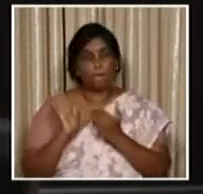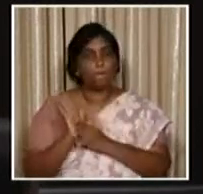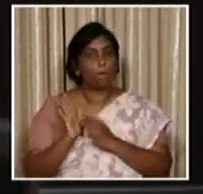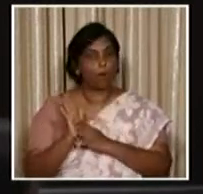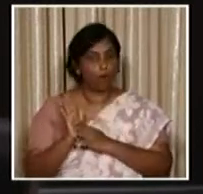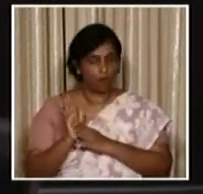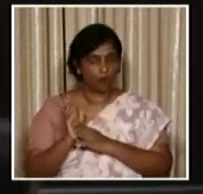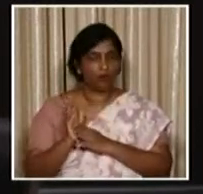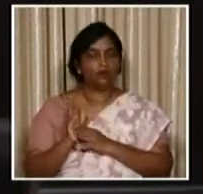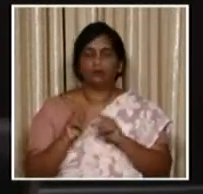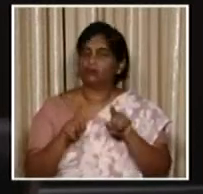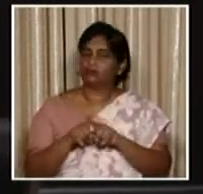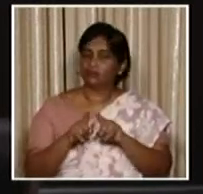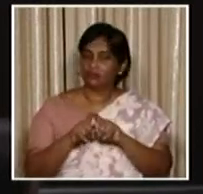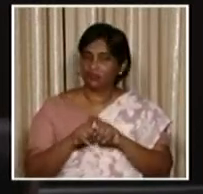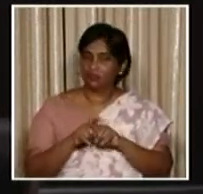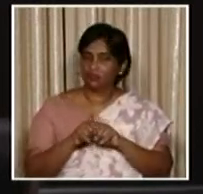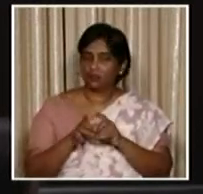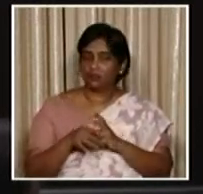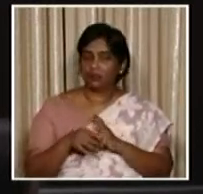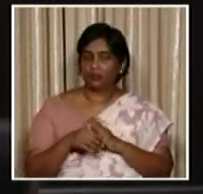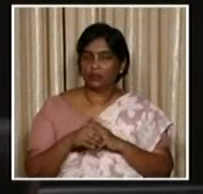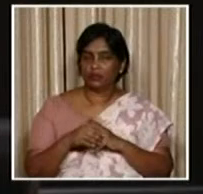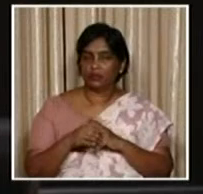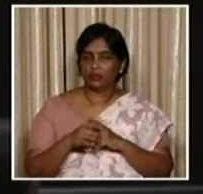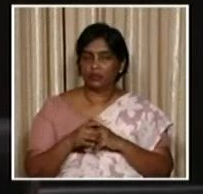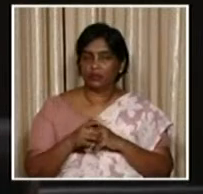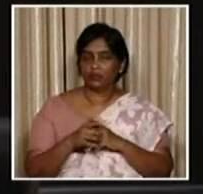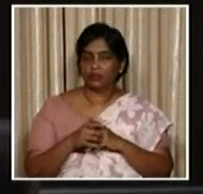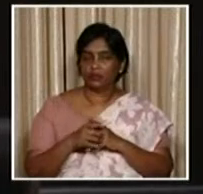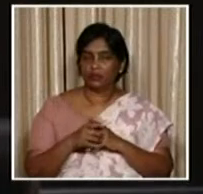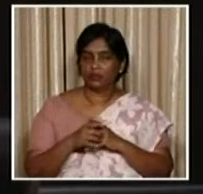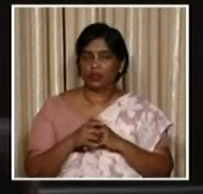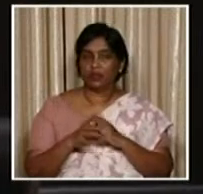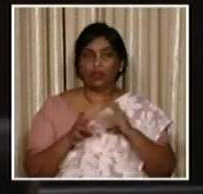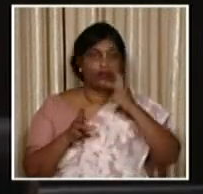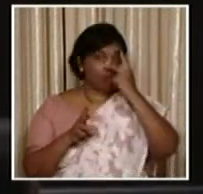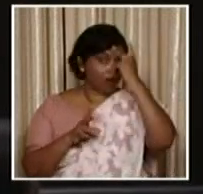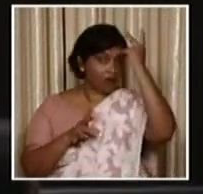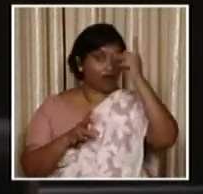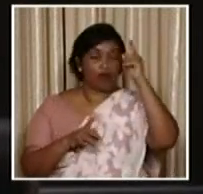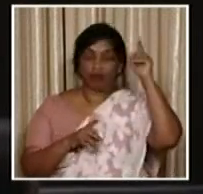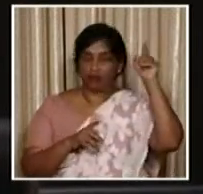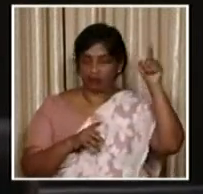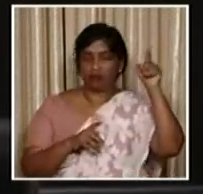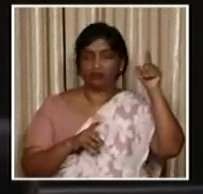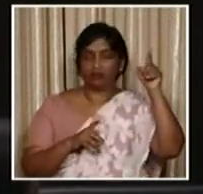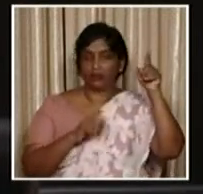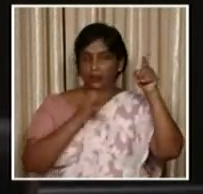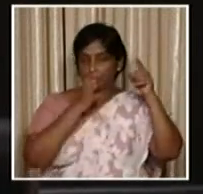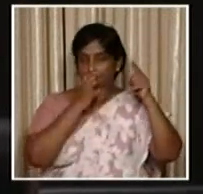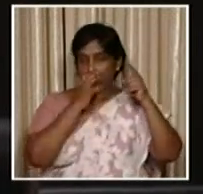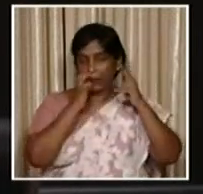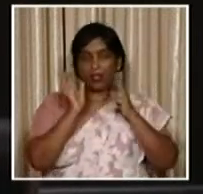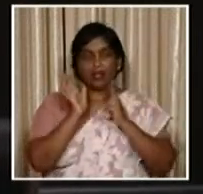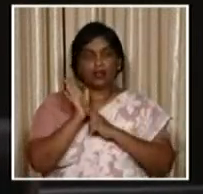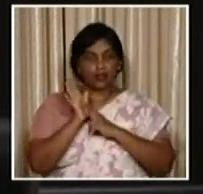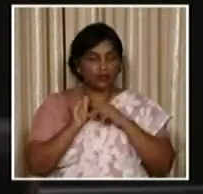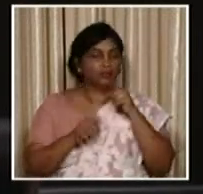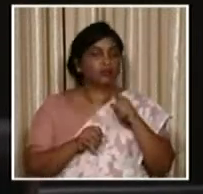නවුෆර් එමත් නැත්නම් අබුසාත් කටාර් වල ඉඳලා මේ නවුෆර්